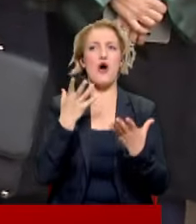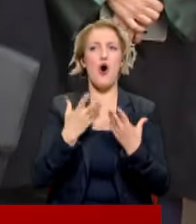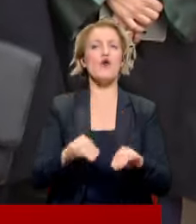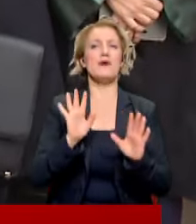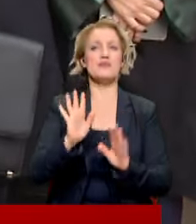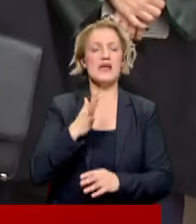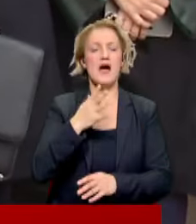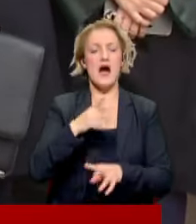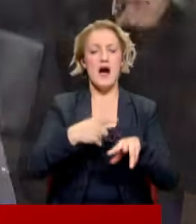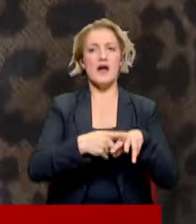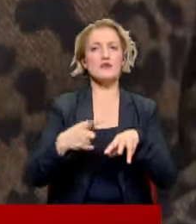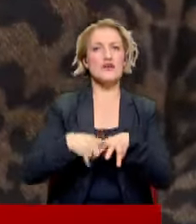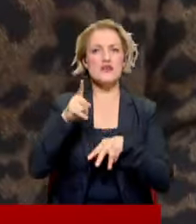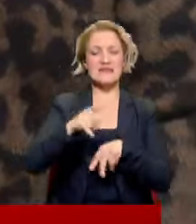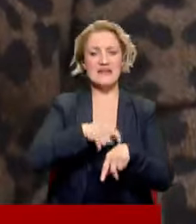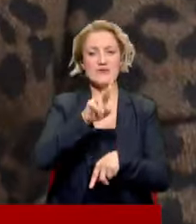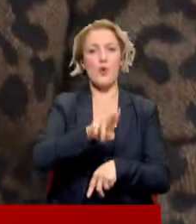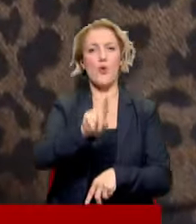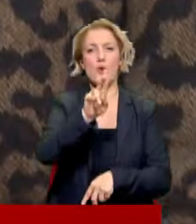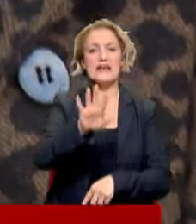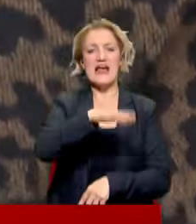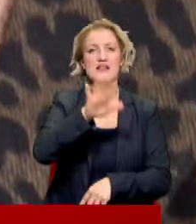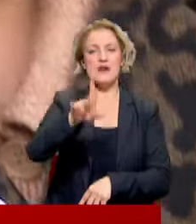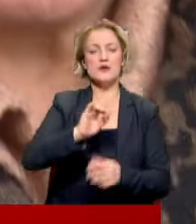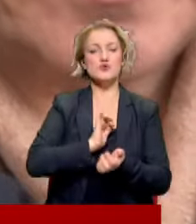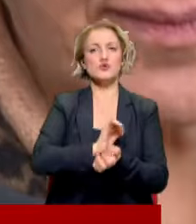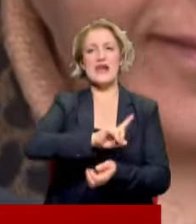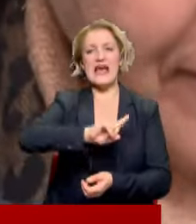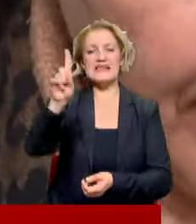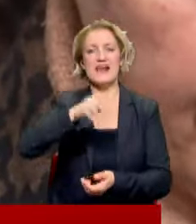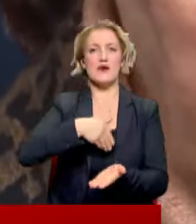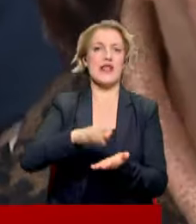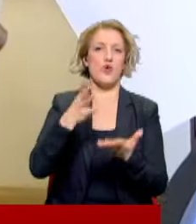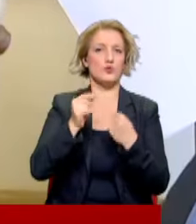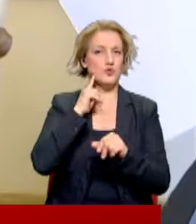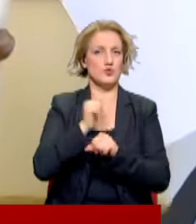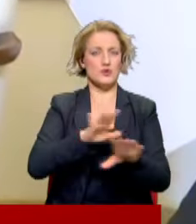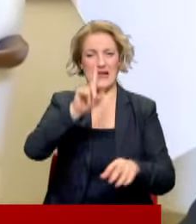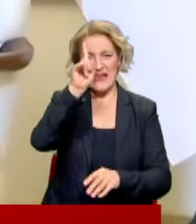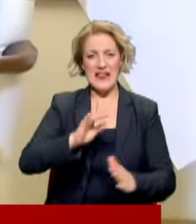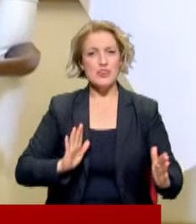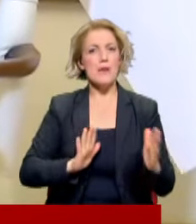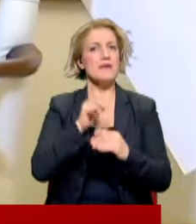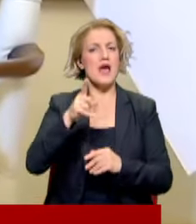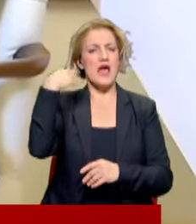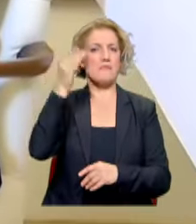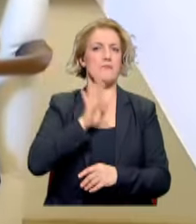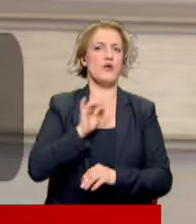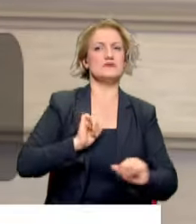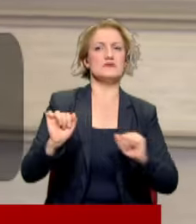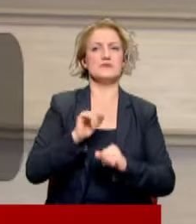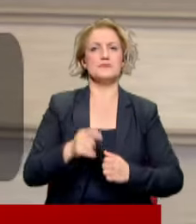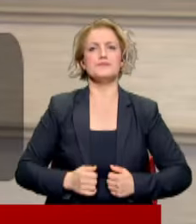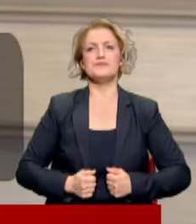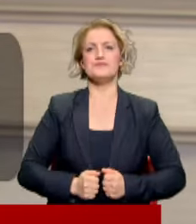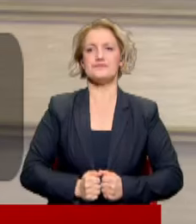olmadan Anadolu Ajansı saat 17.55'te tutukluluğa itirazın reddedildiğini duyurdu. İlk tepki Ekrem İmamoğlu'ndan geldi.